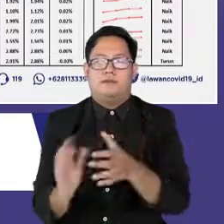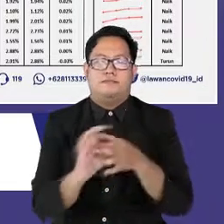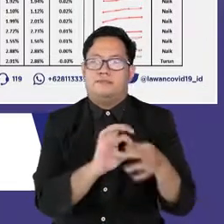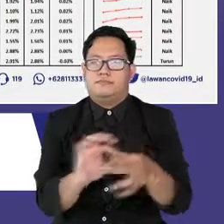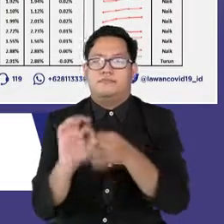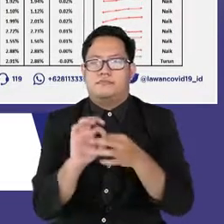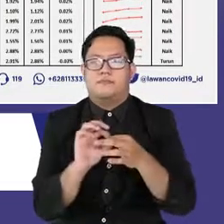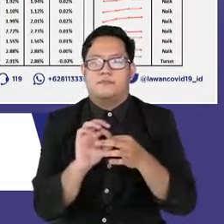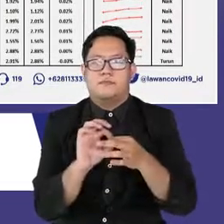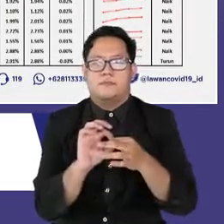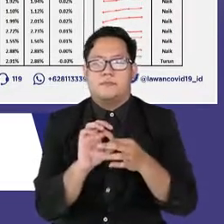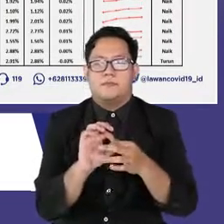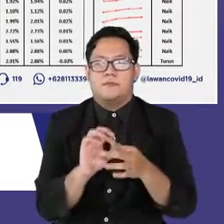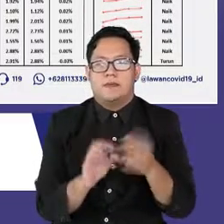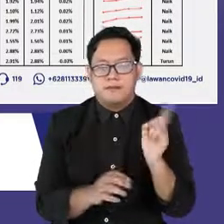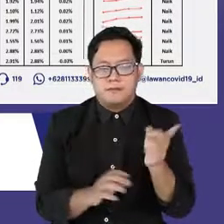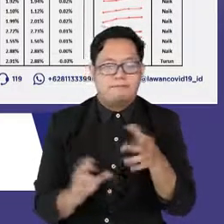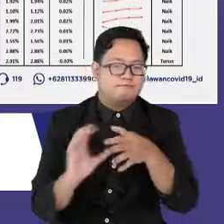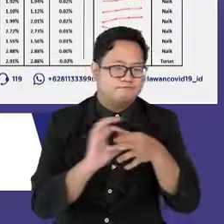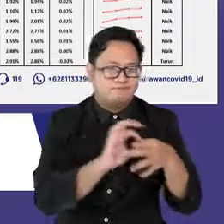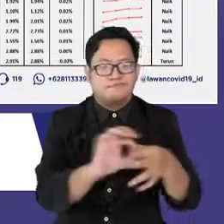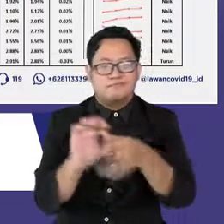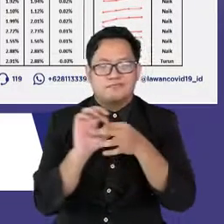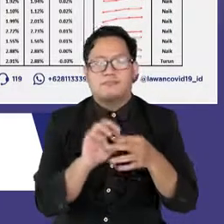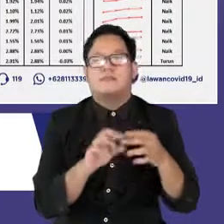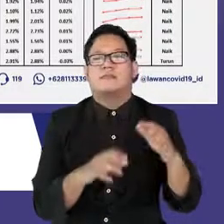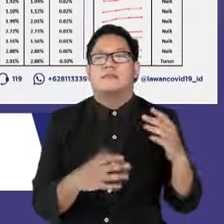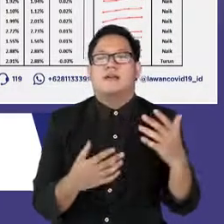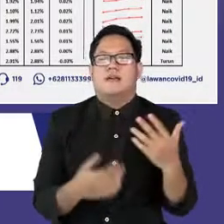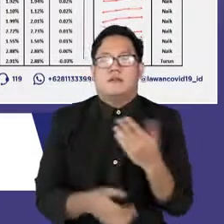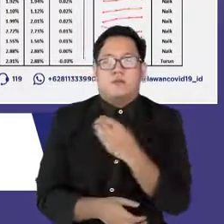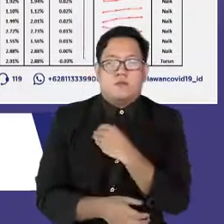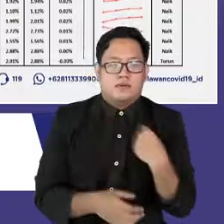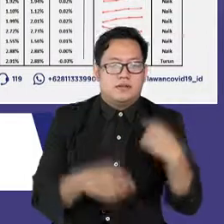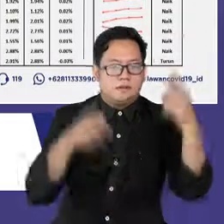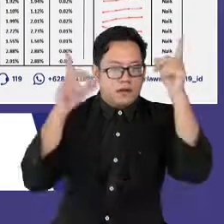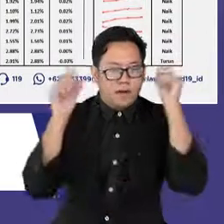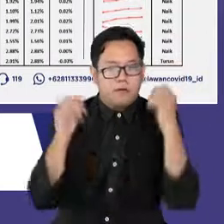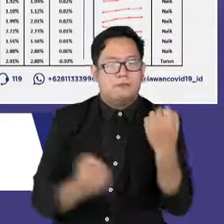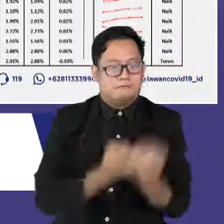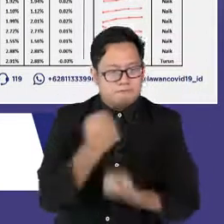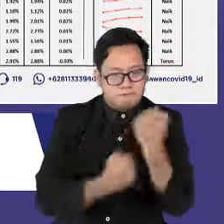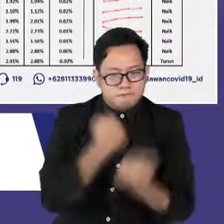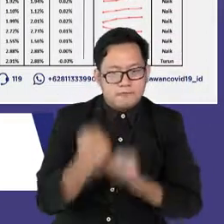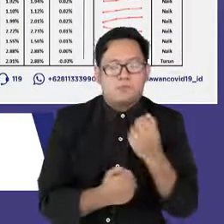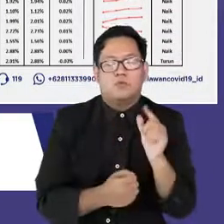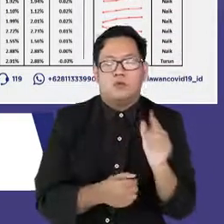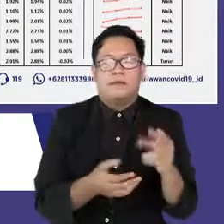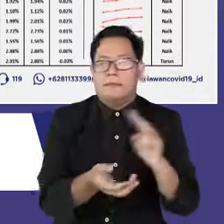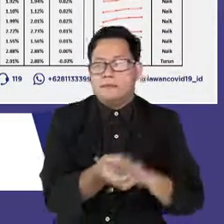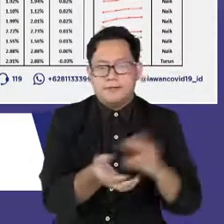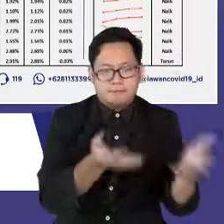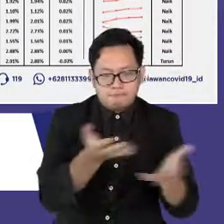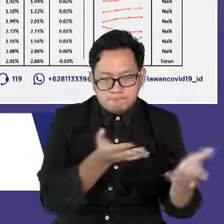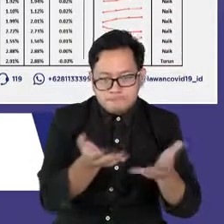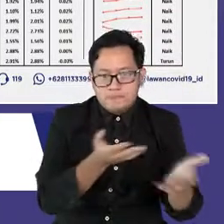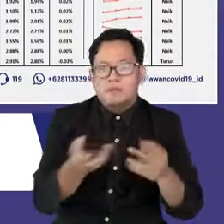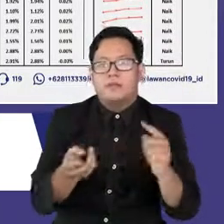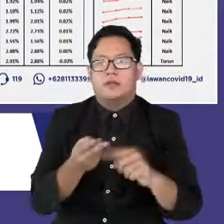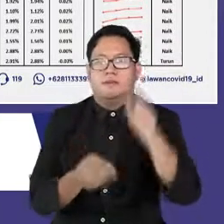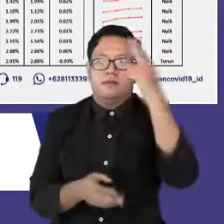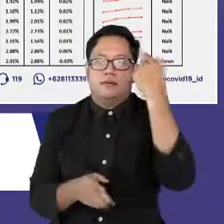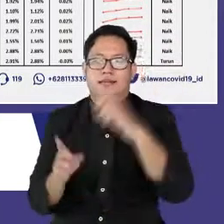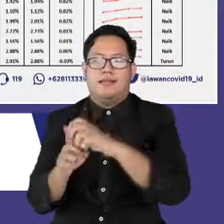yang berjuang menangani pasien covert 19 agar segera sembuh serta Pemerintah Daerah yang bergerak cepat memenuhi kebutuhan